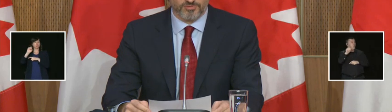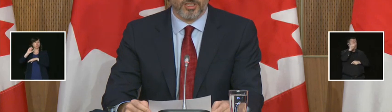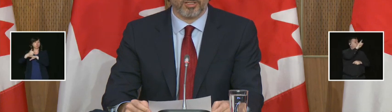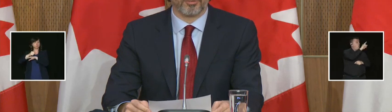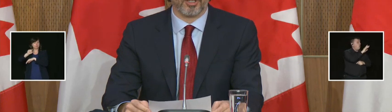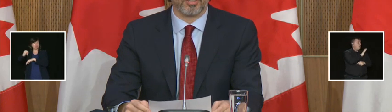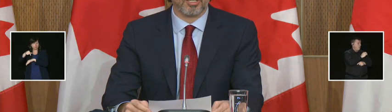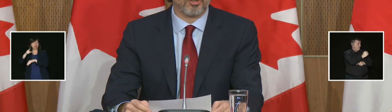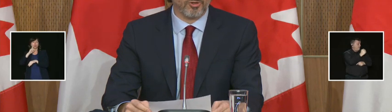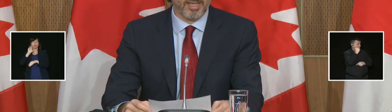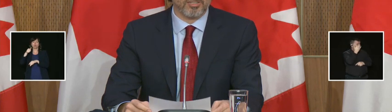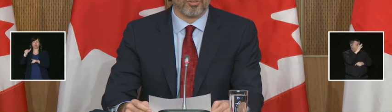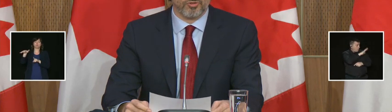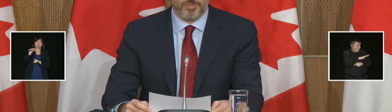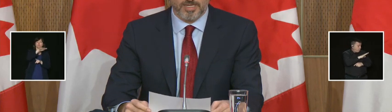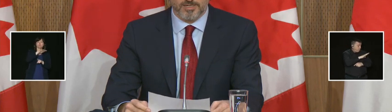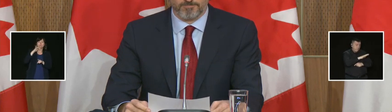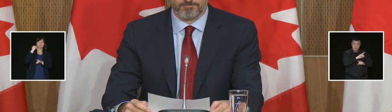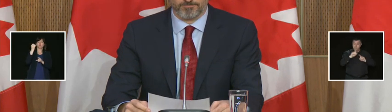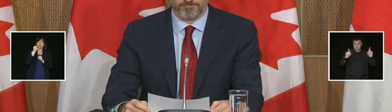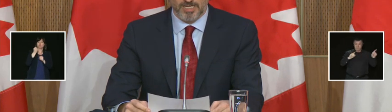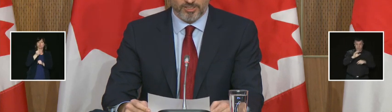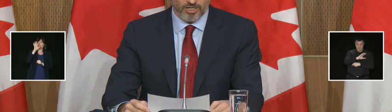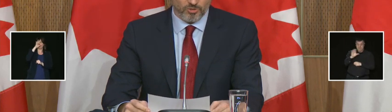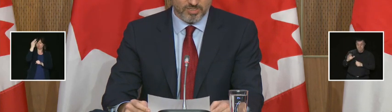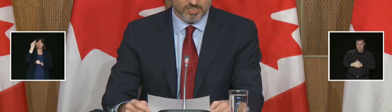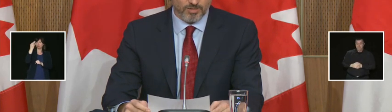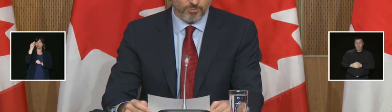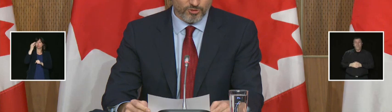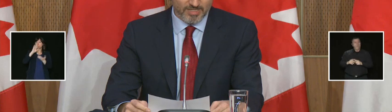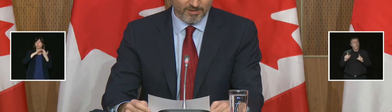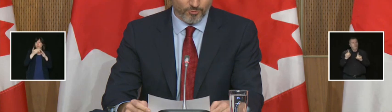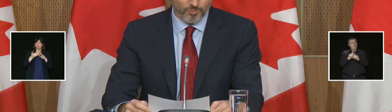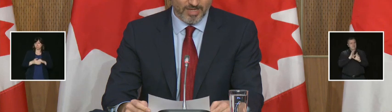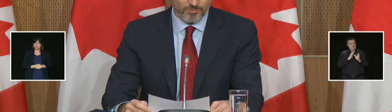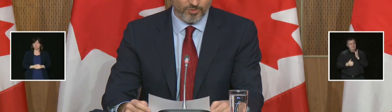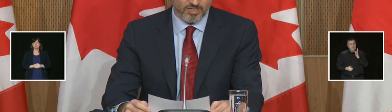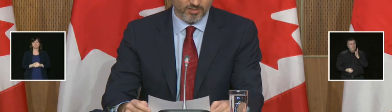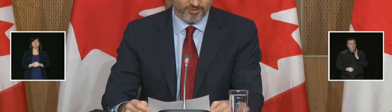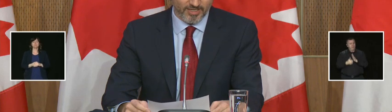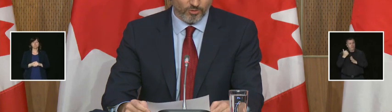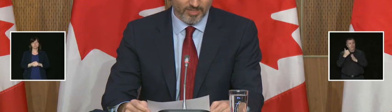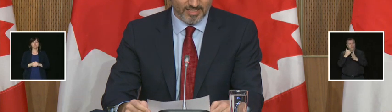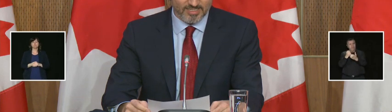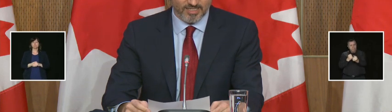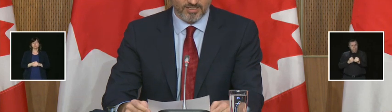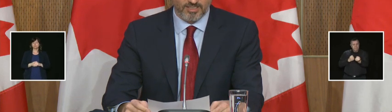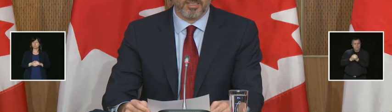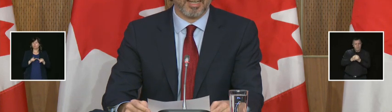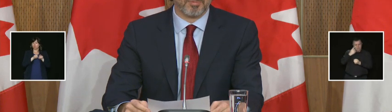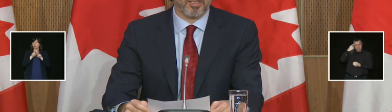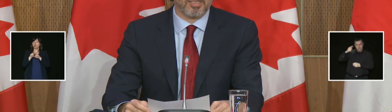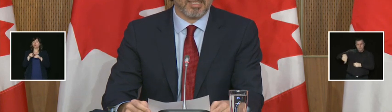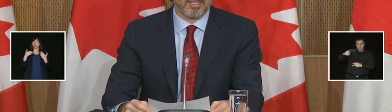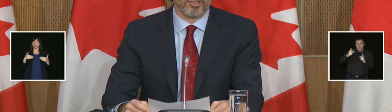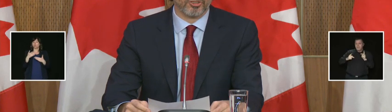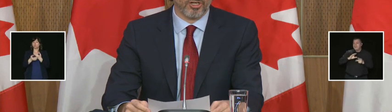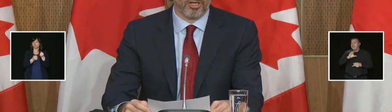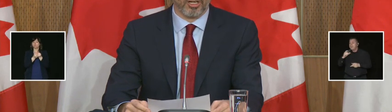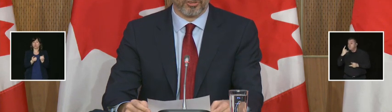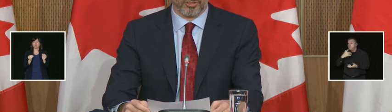présence francophone du reste du pays il y aura aussi plus d'affût d'appui offerts aux canadiens en l'apprentissage